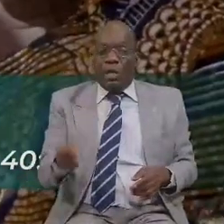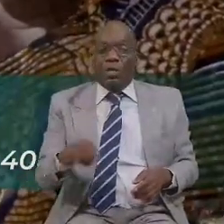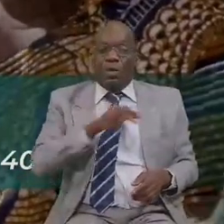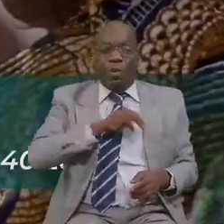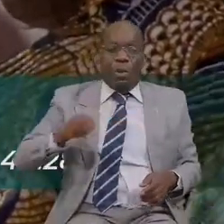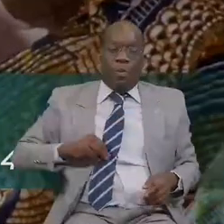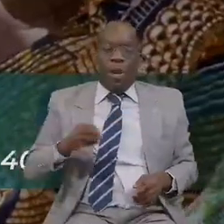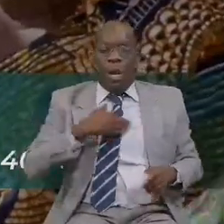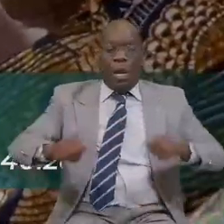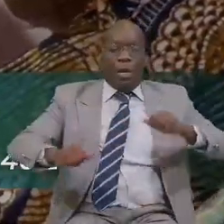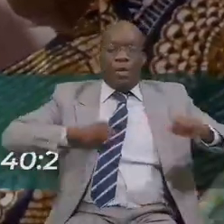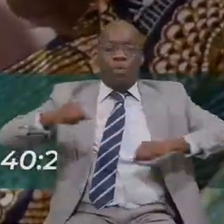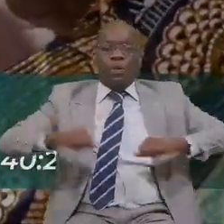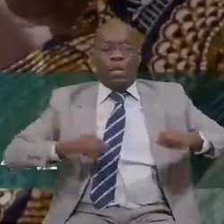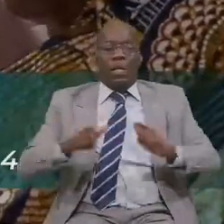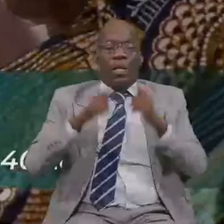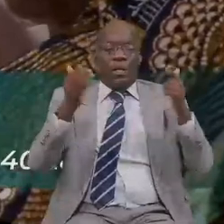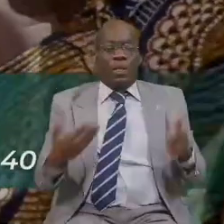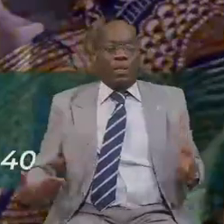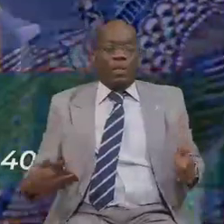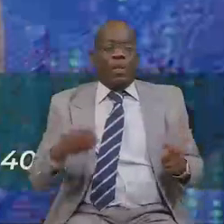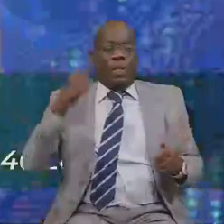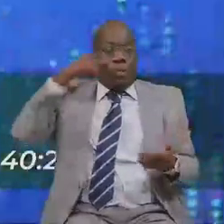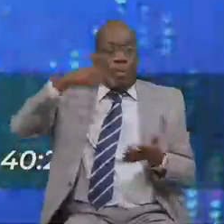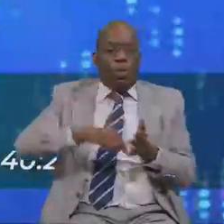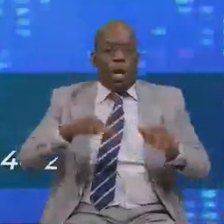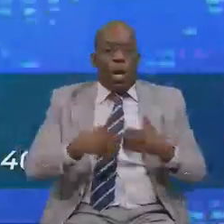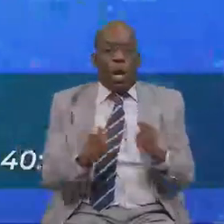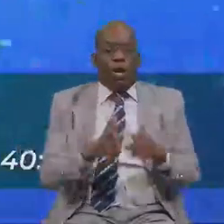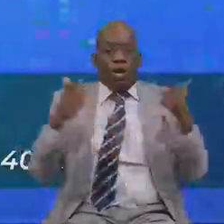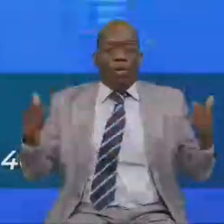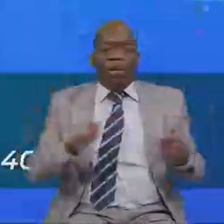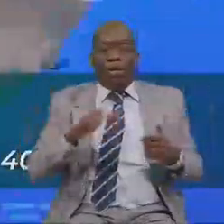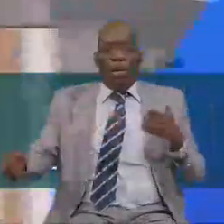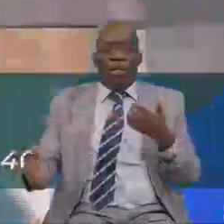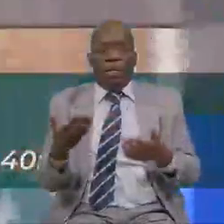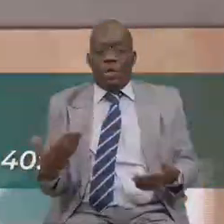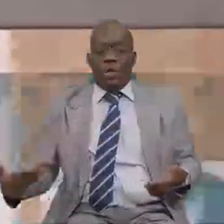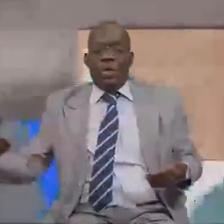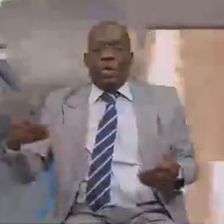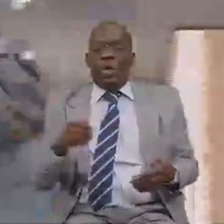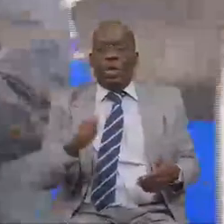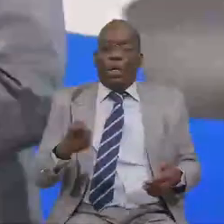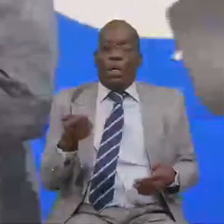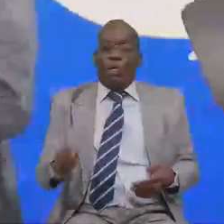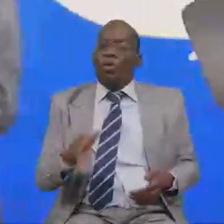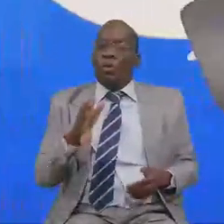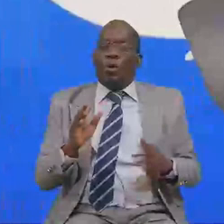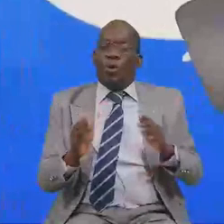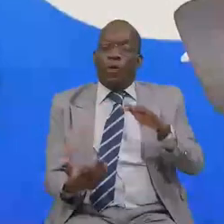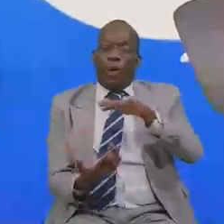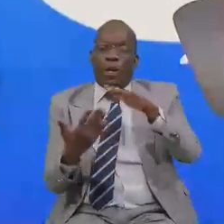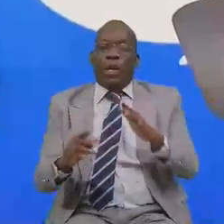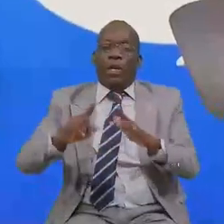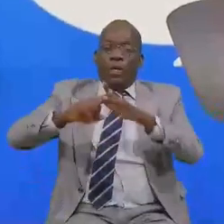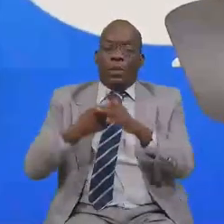De même, la langue est un petit membre et elle se vante de grandes choses. Voici comment un petit feu peut embraser une grande forêt. Si on